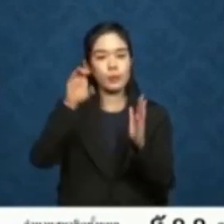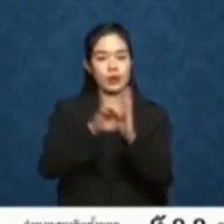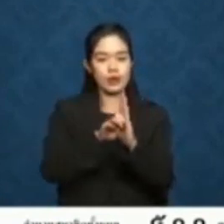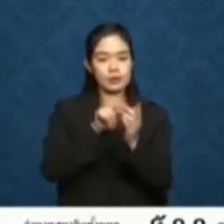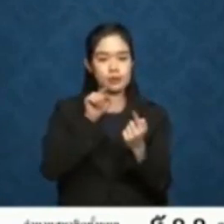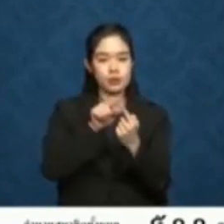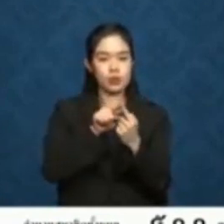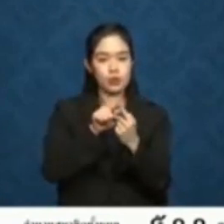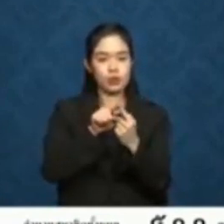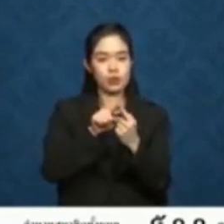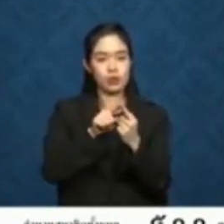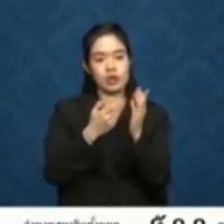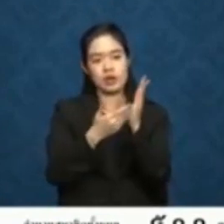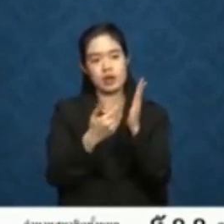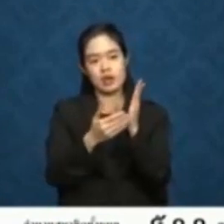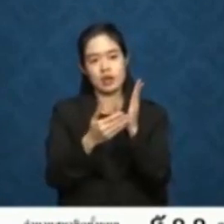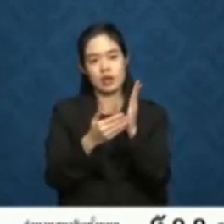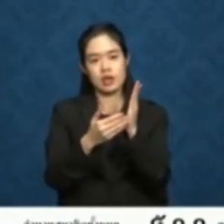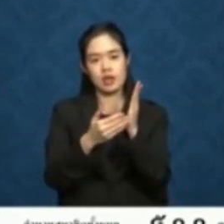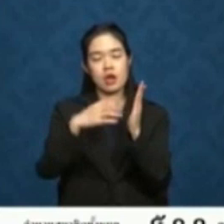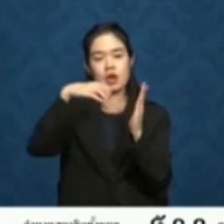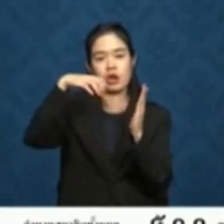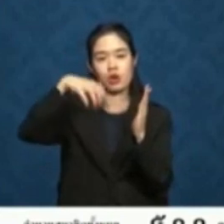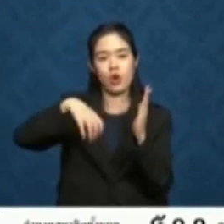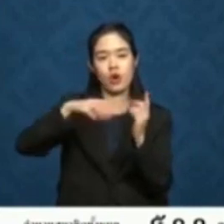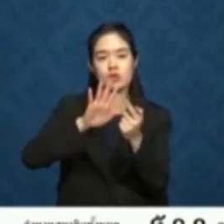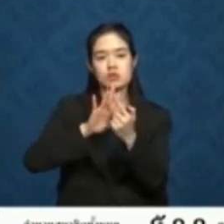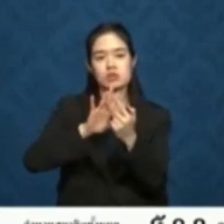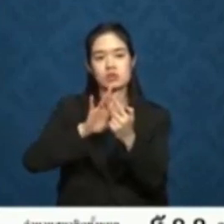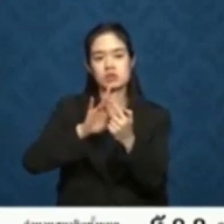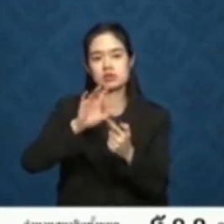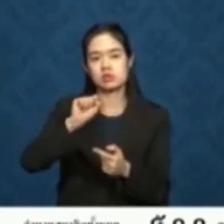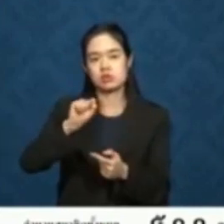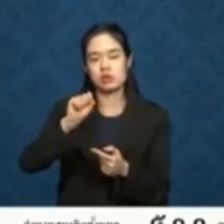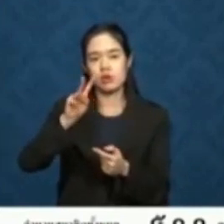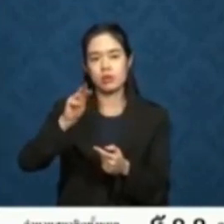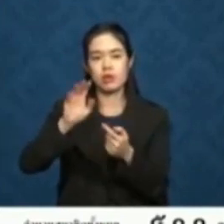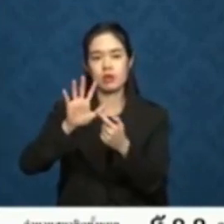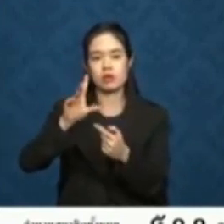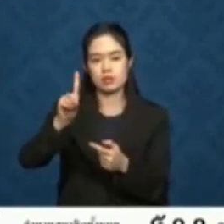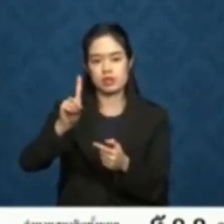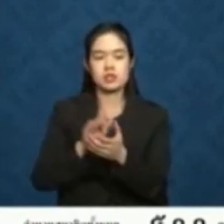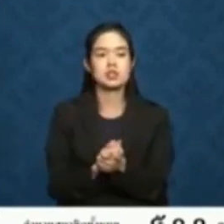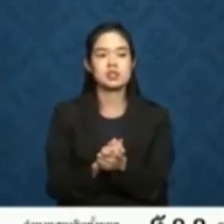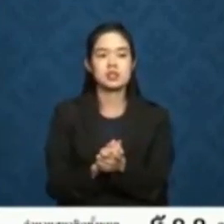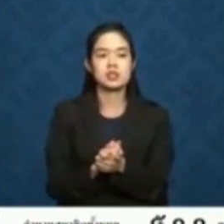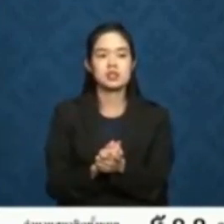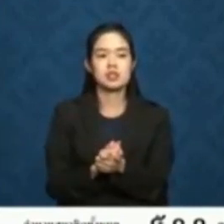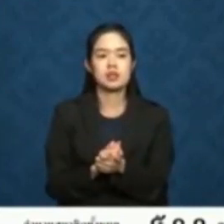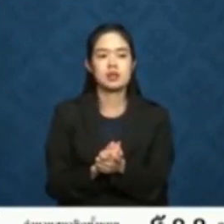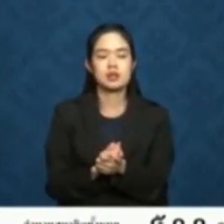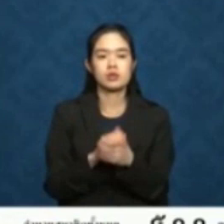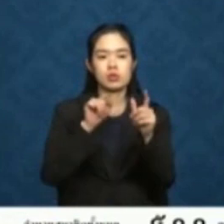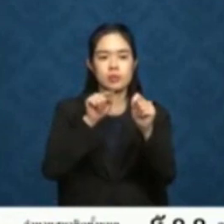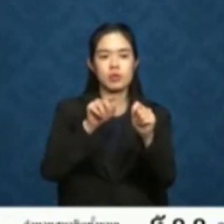าพที่เกิดขึ้นที่อ่าวพร้าวที่เกาะเสม็ดจากเหตุการณ์น้ำมันรั่วที่อยู่ห่างจากชายฝั่งไป20กิโลเมตรครับอยู่